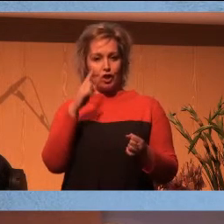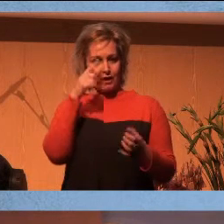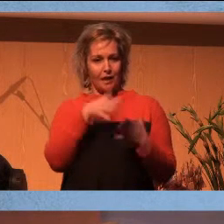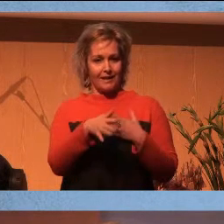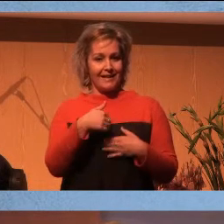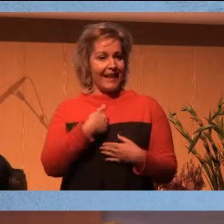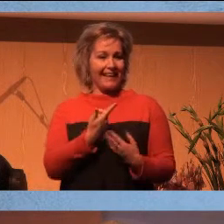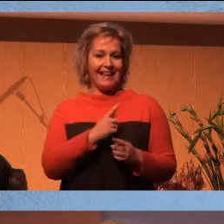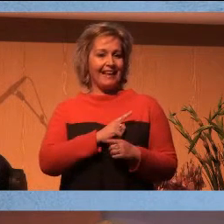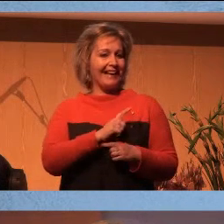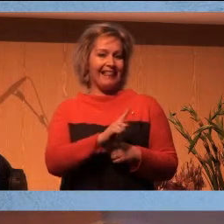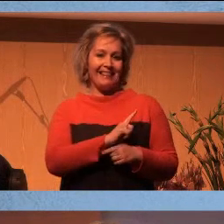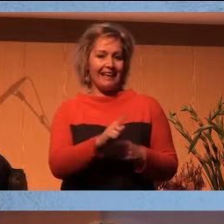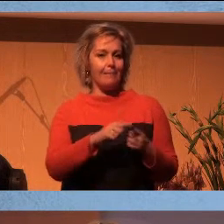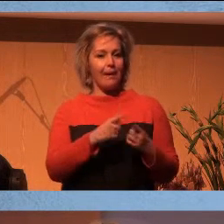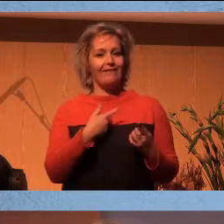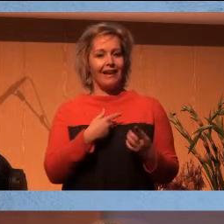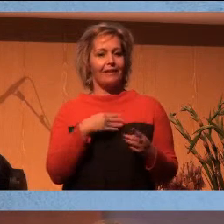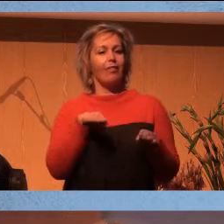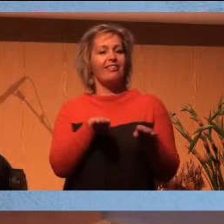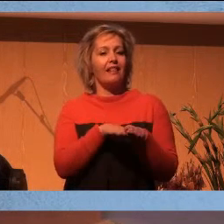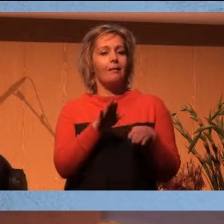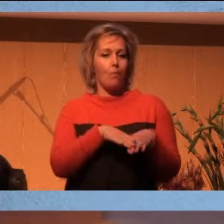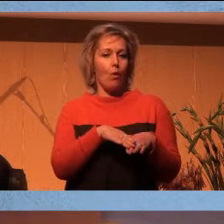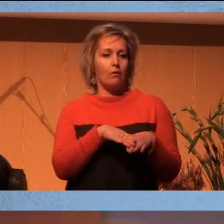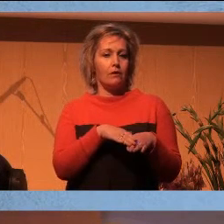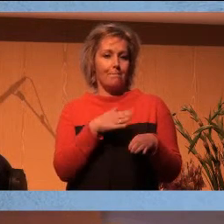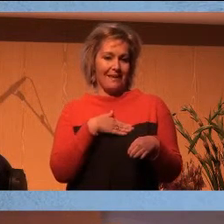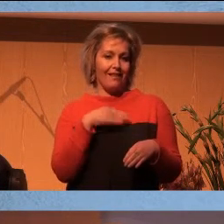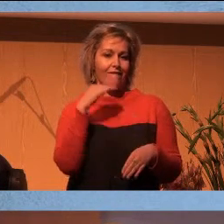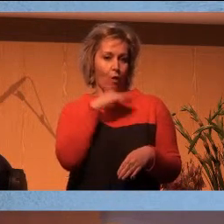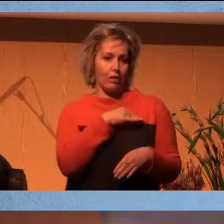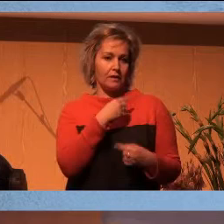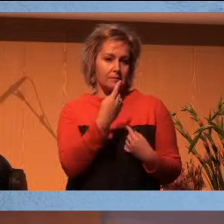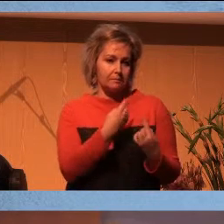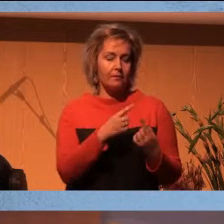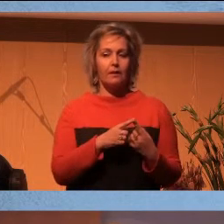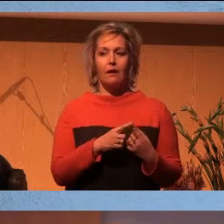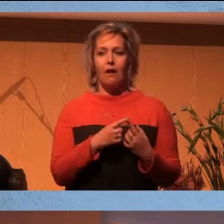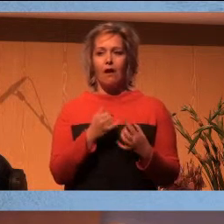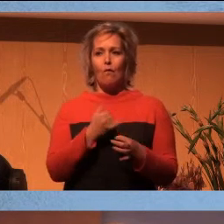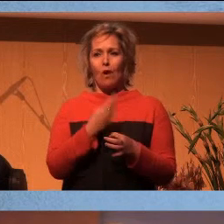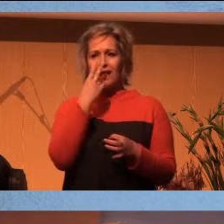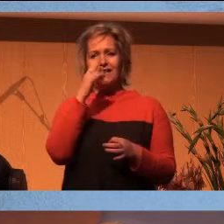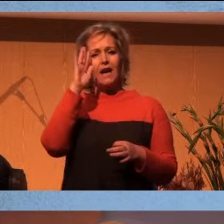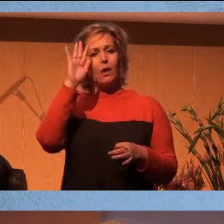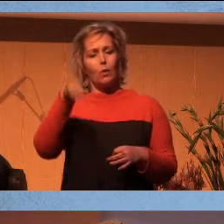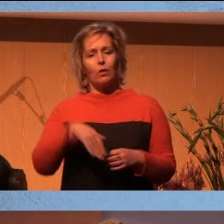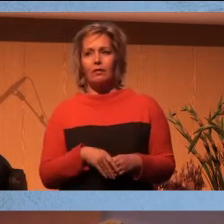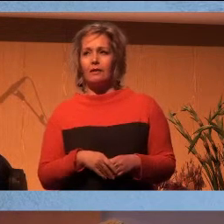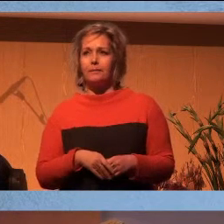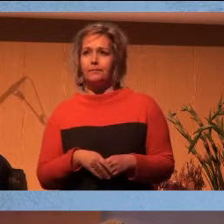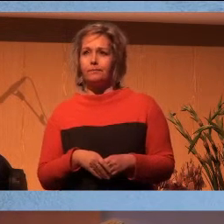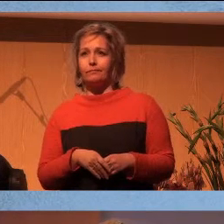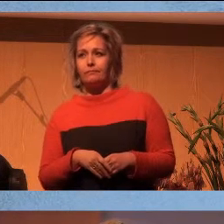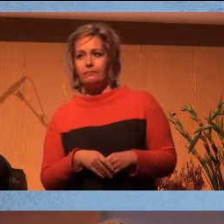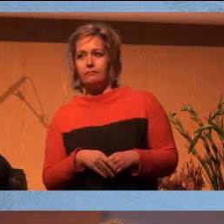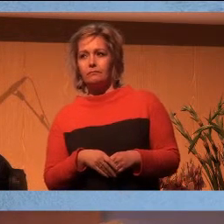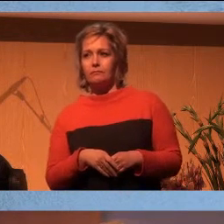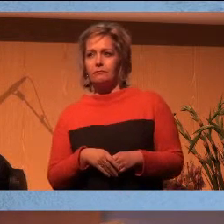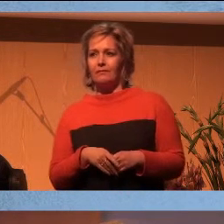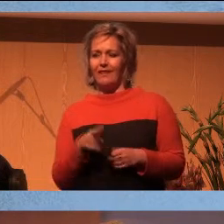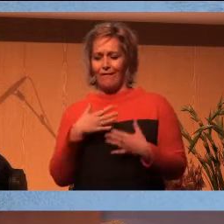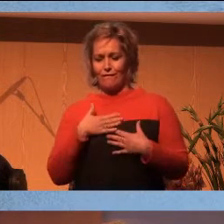ikke kliniker, men jeg går ganske tett på folka mine. Hvordan ser det ut,